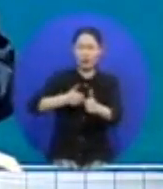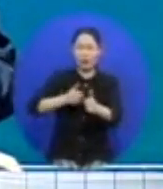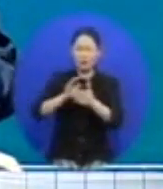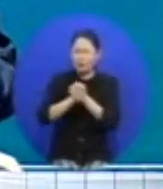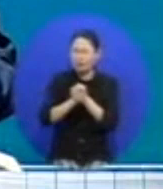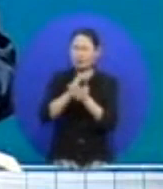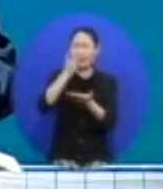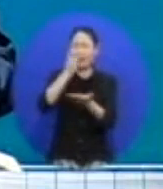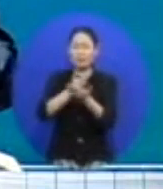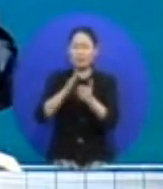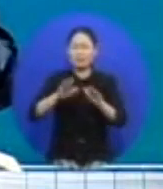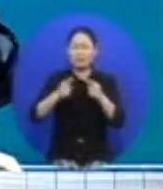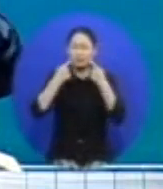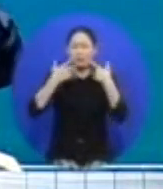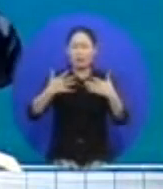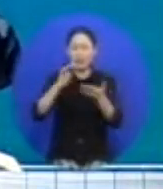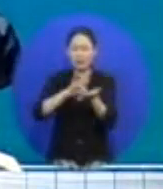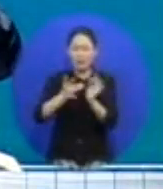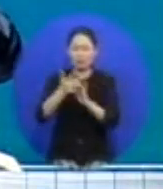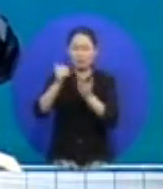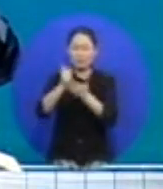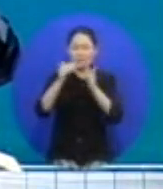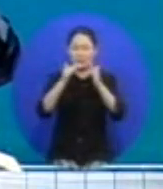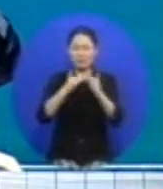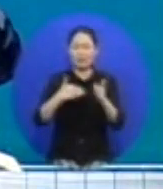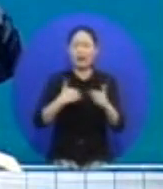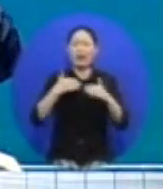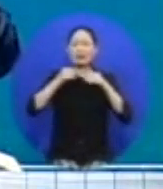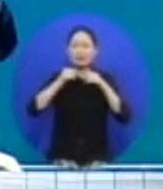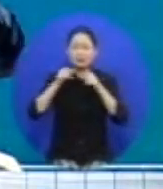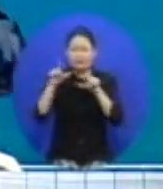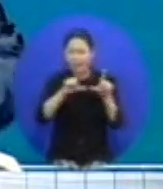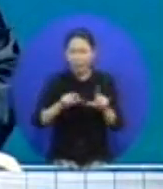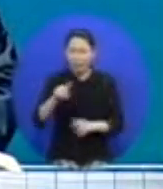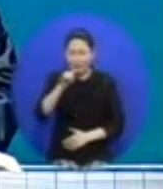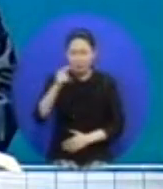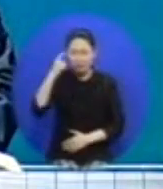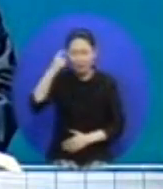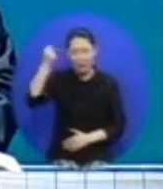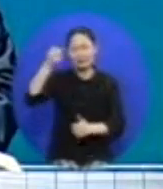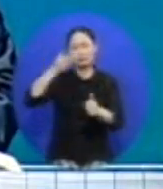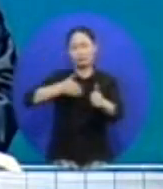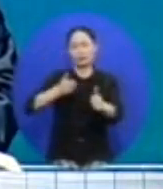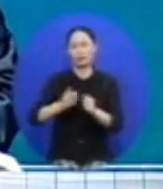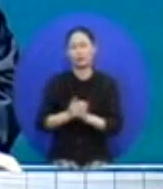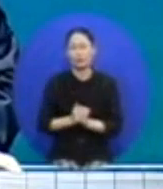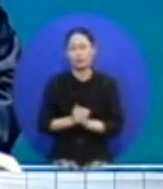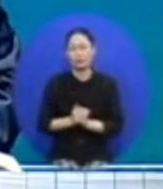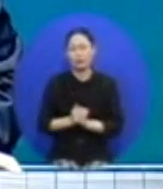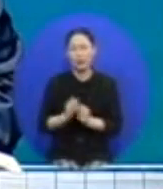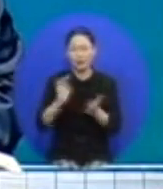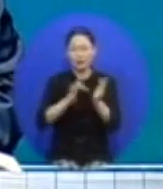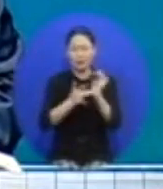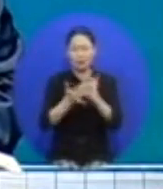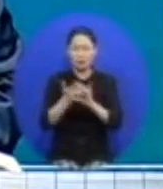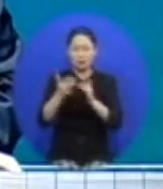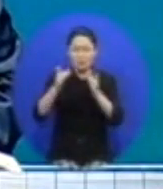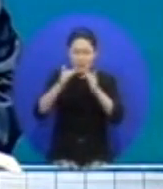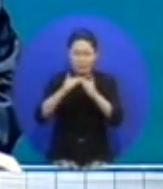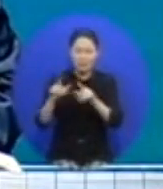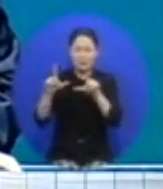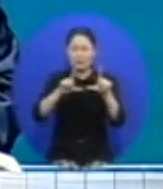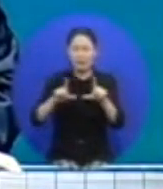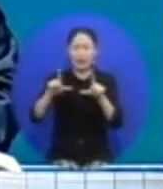분명히 예수님의 집에서 사신다고 그렇게 생각하세요 예수님의 집에서 4시는